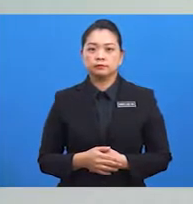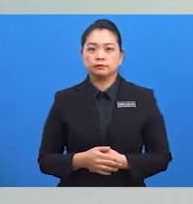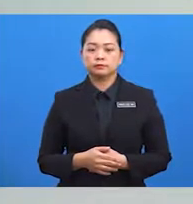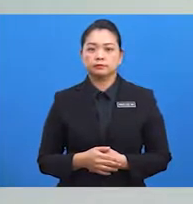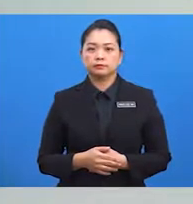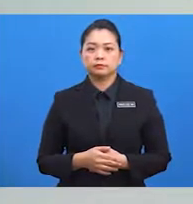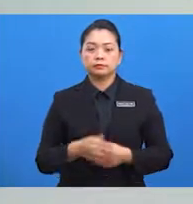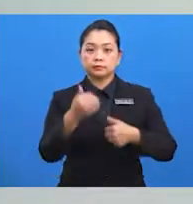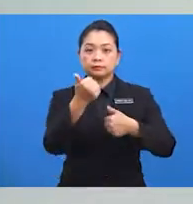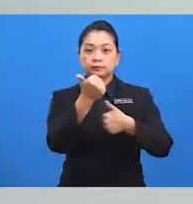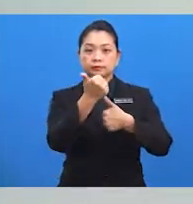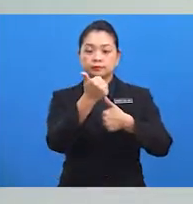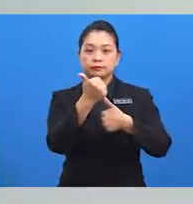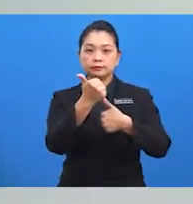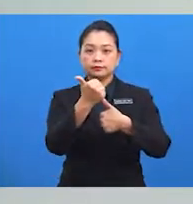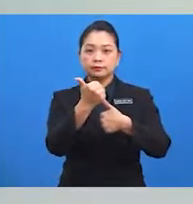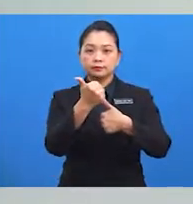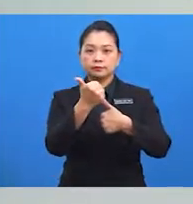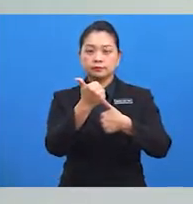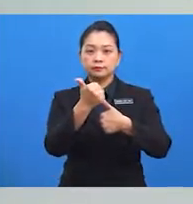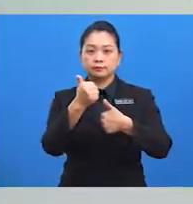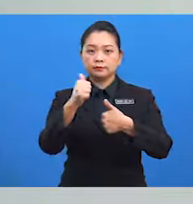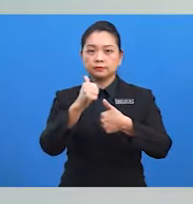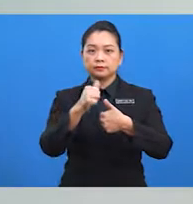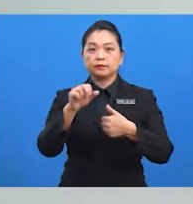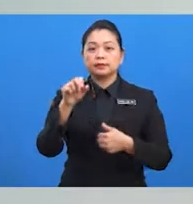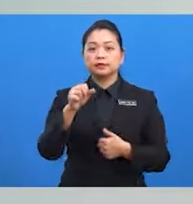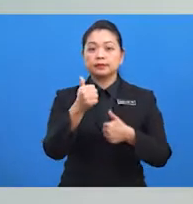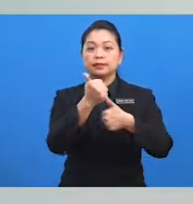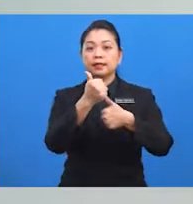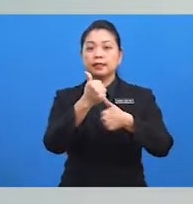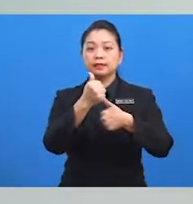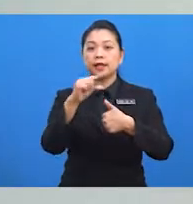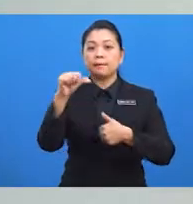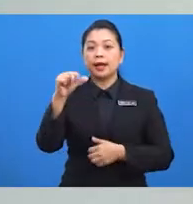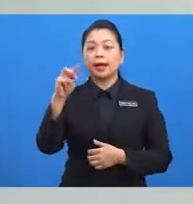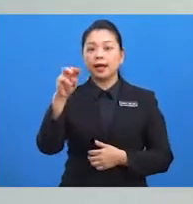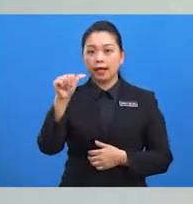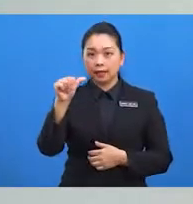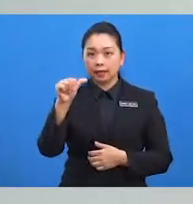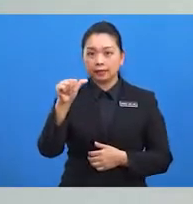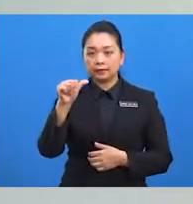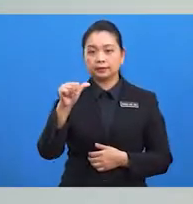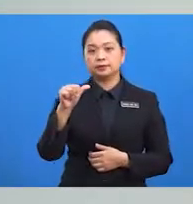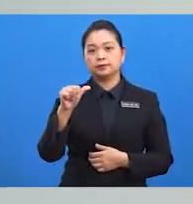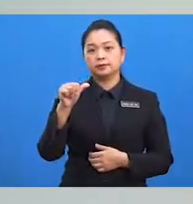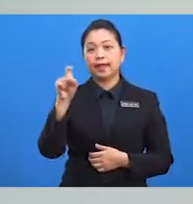Hei contoh sinaran mengayun ialah sinar gamma